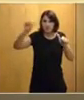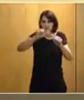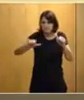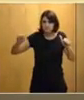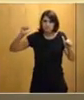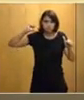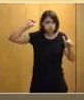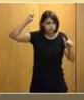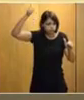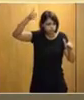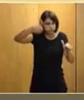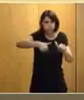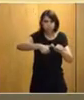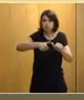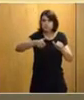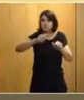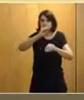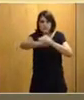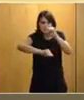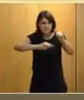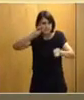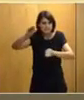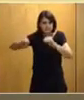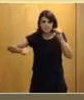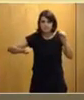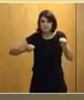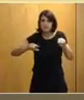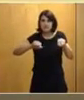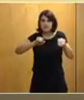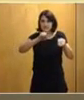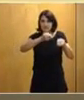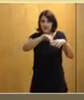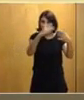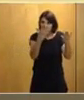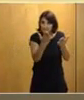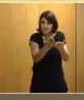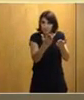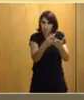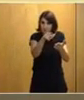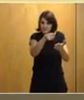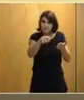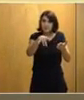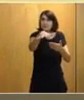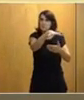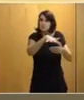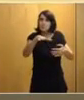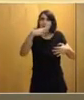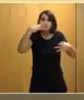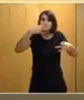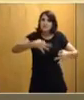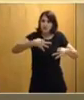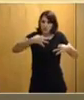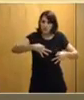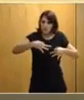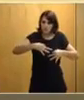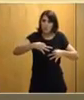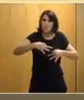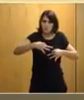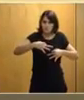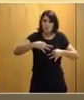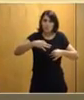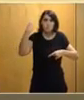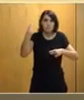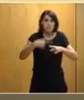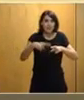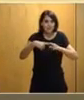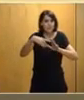i és que les escoles són un espai segur, són un espai segur perquè